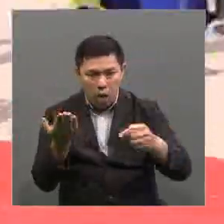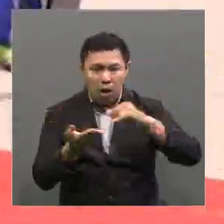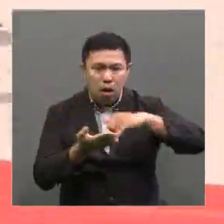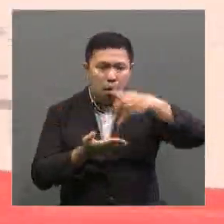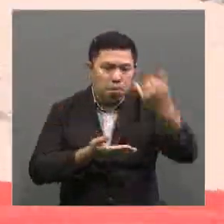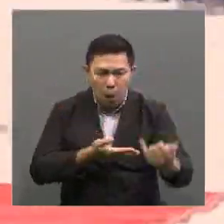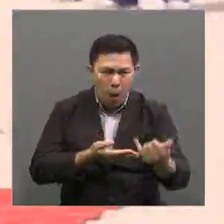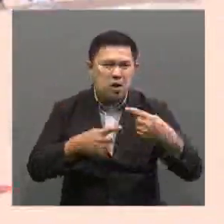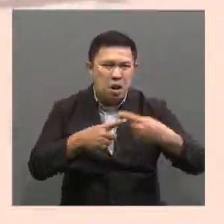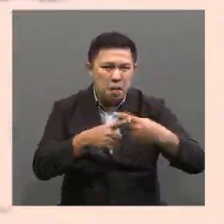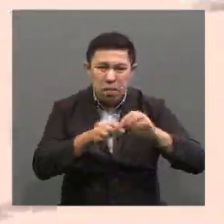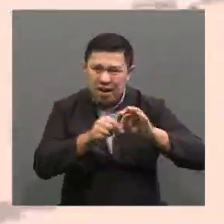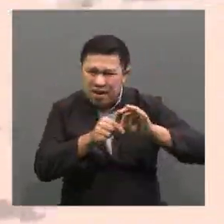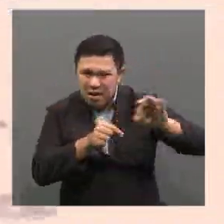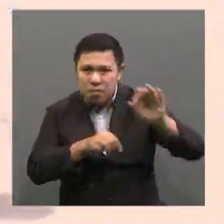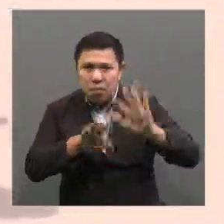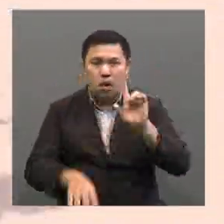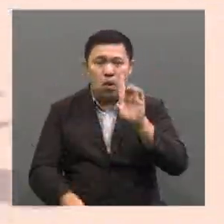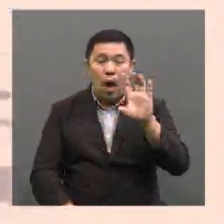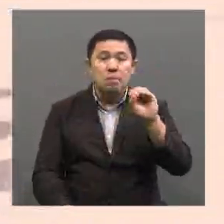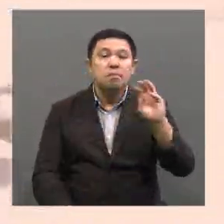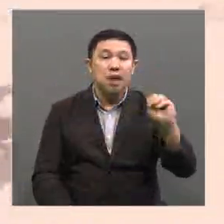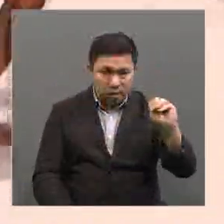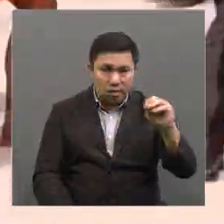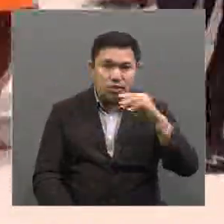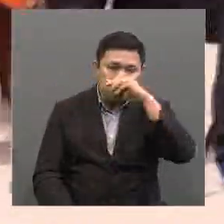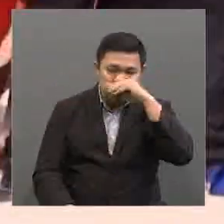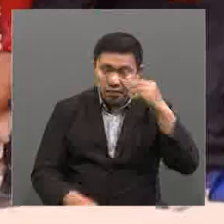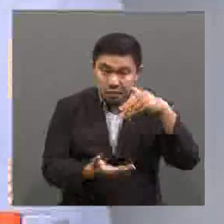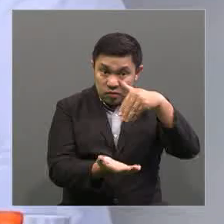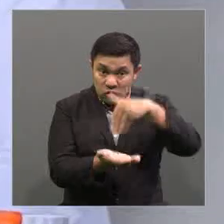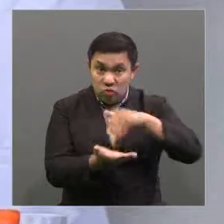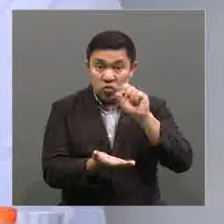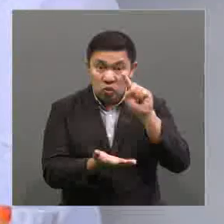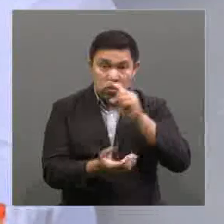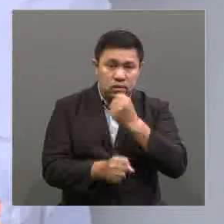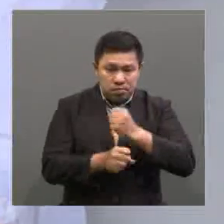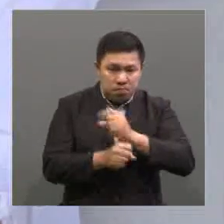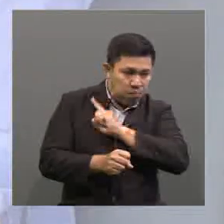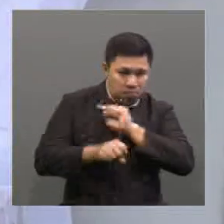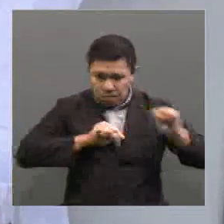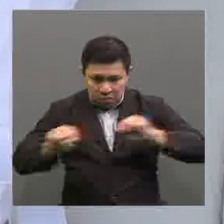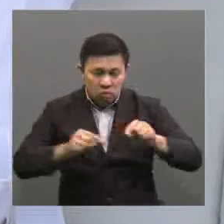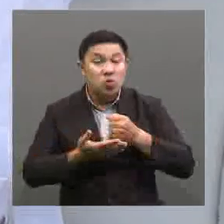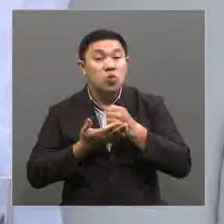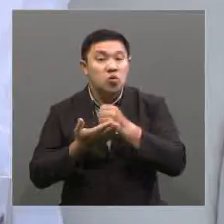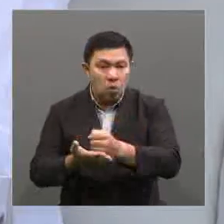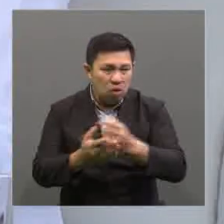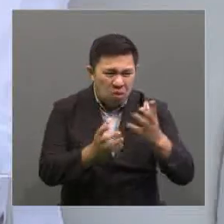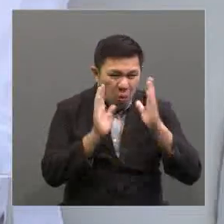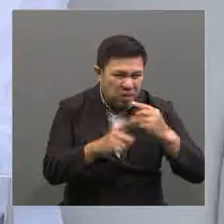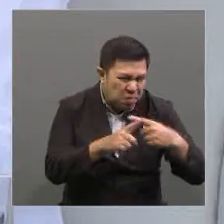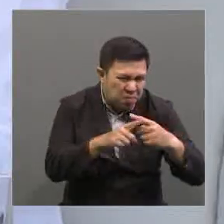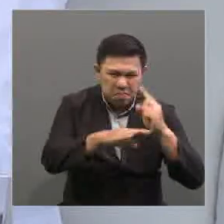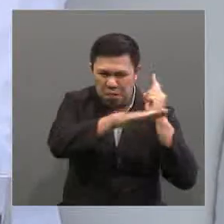อยกลางทะเลห่างจากฝั่งประมาณ150เมตรซึ่งมีการตั้งศูนย์บัญชาการเหตุการณ์ช่วยเหลือผู้ประสบภัยลำเลียงผู้บ